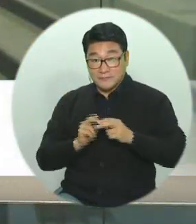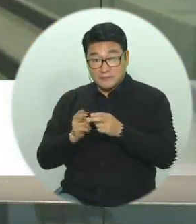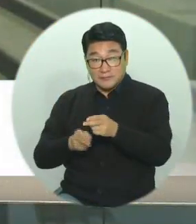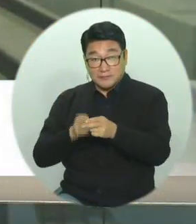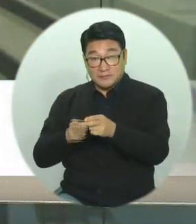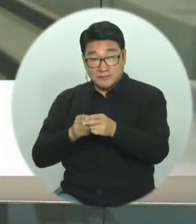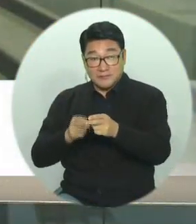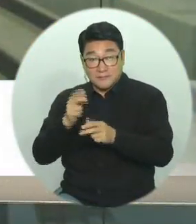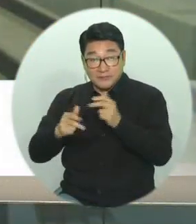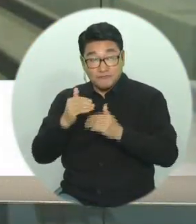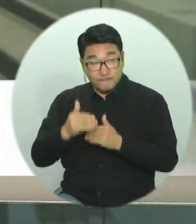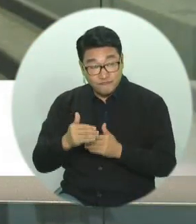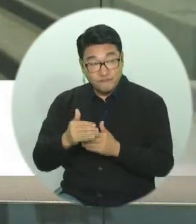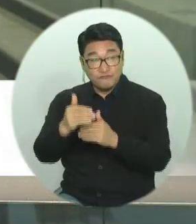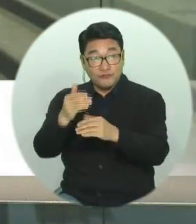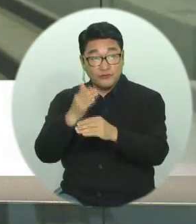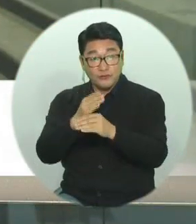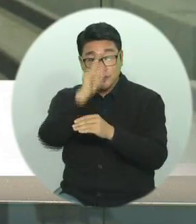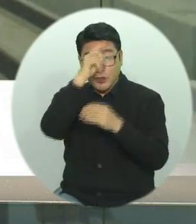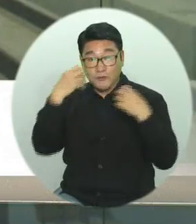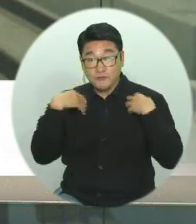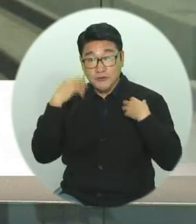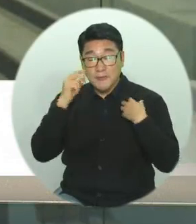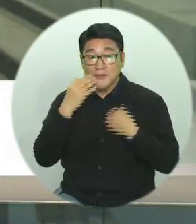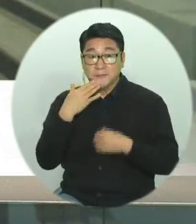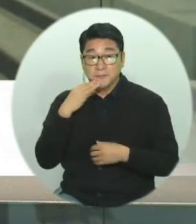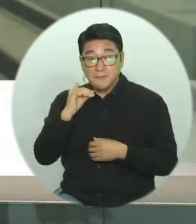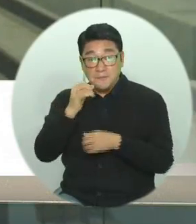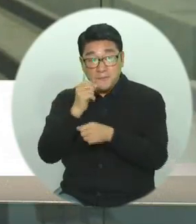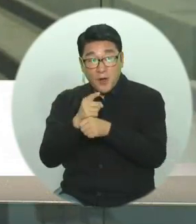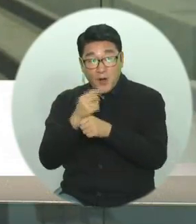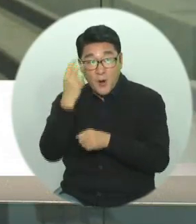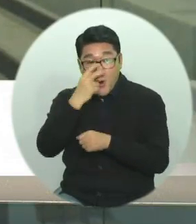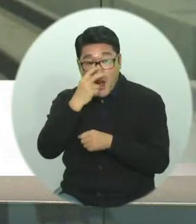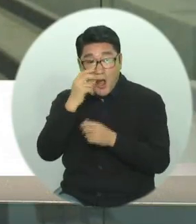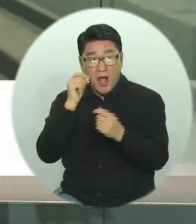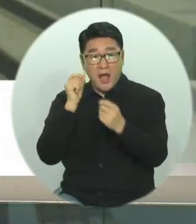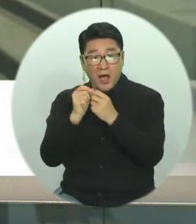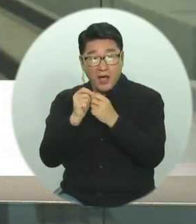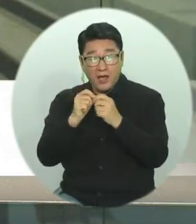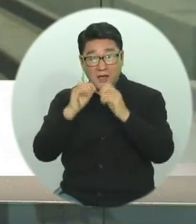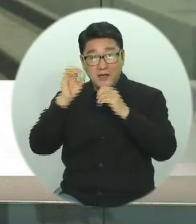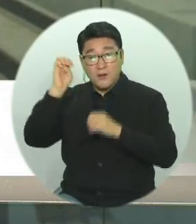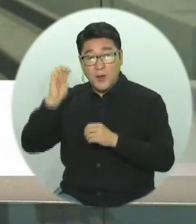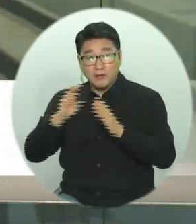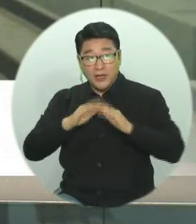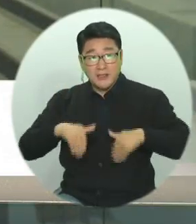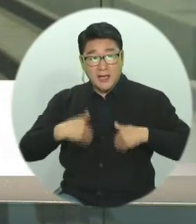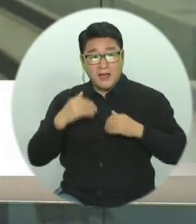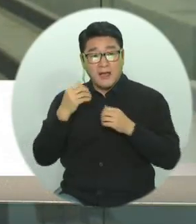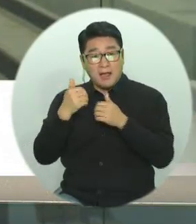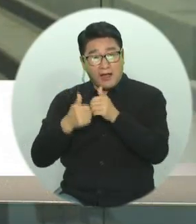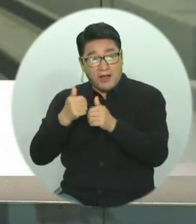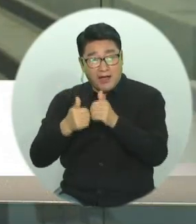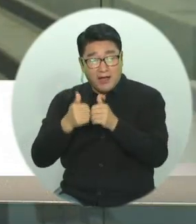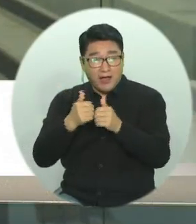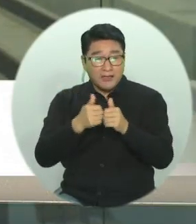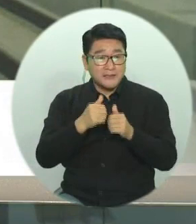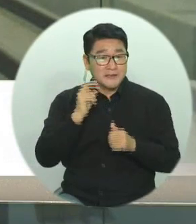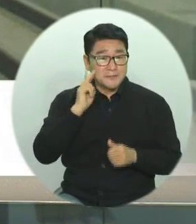사업이 추진되고 있는데요 정부의 예비 타당성 조사를 앞두고 광주시와 전라남도의 갈등이 점점 커지고